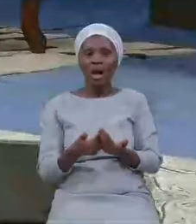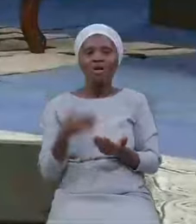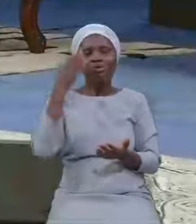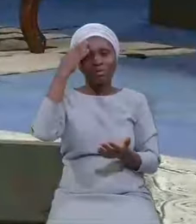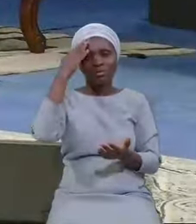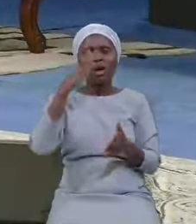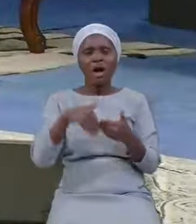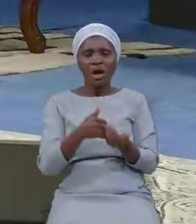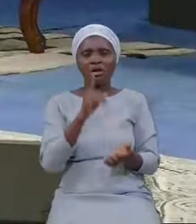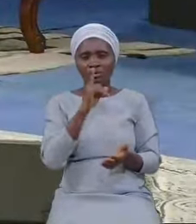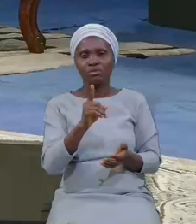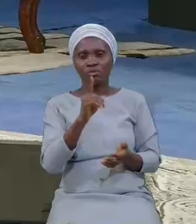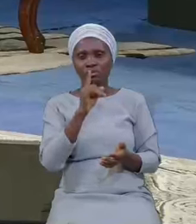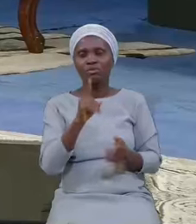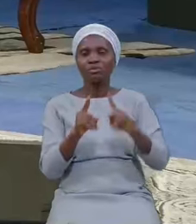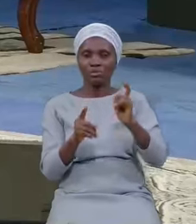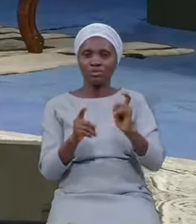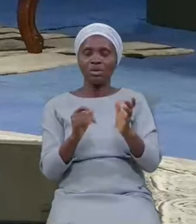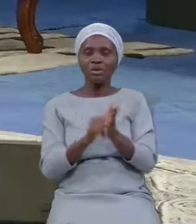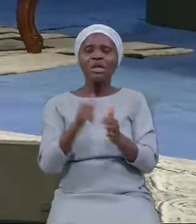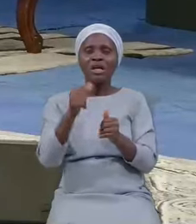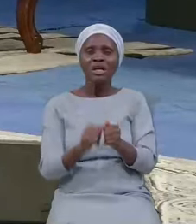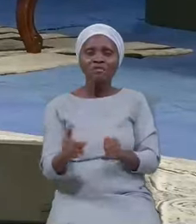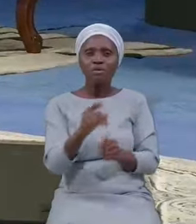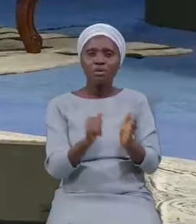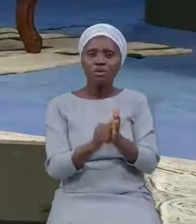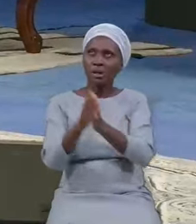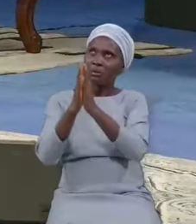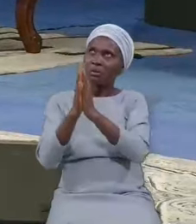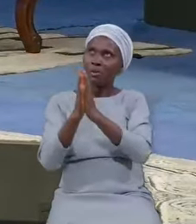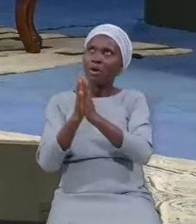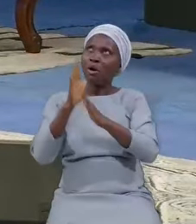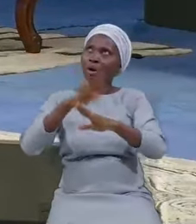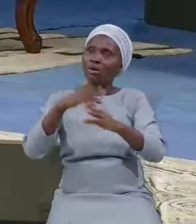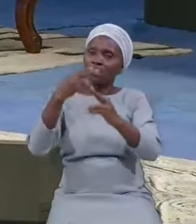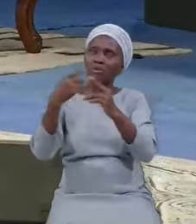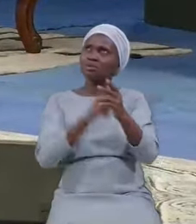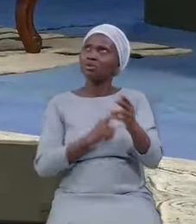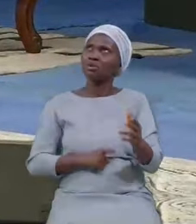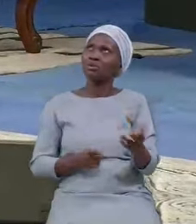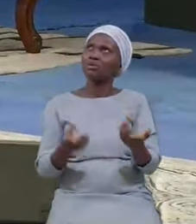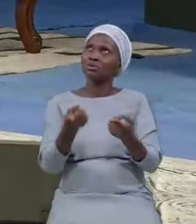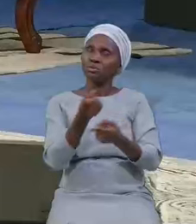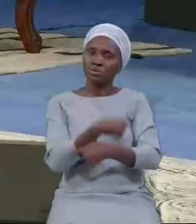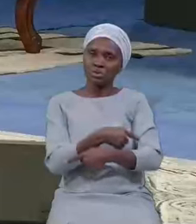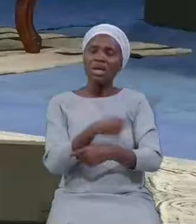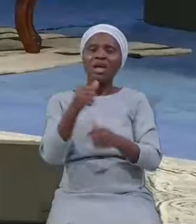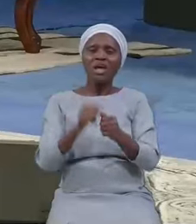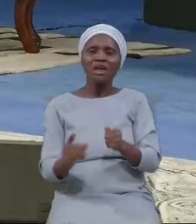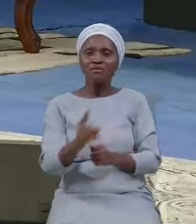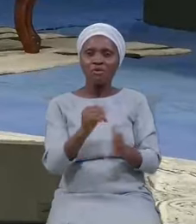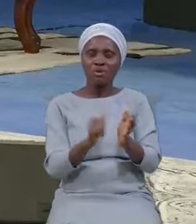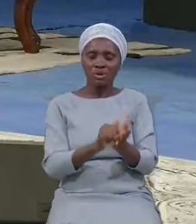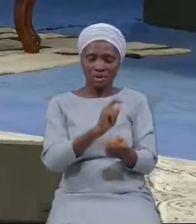quiconque invoque le nom du Seigneur aujourd'hui, quiconque se détourne et se détourne du péché,